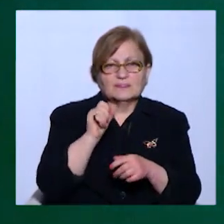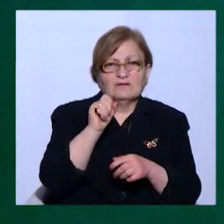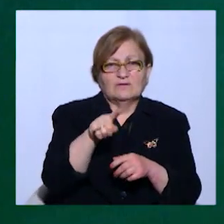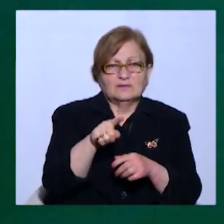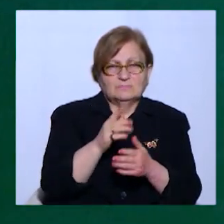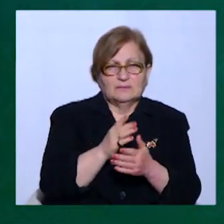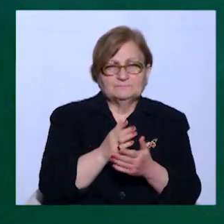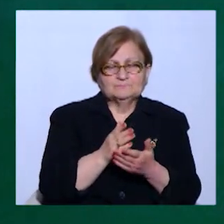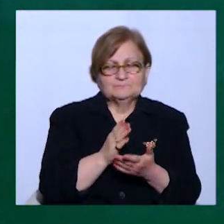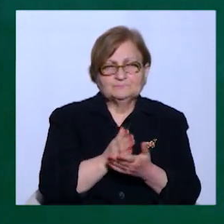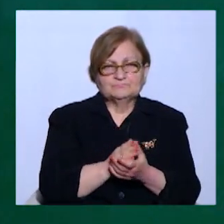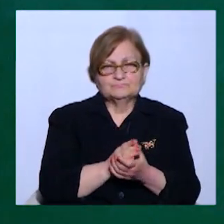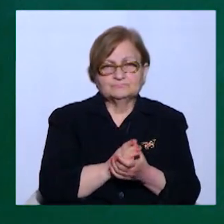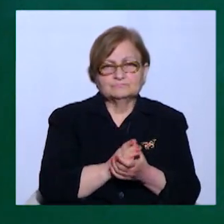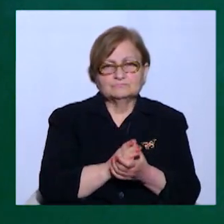ასეთია.